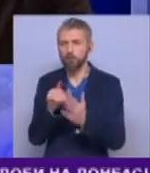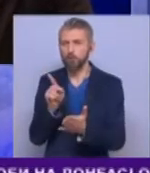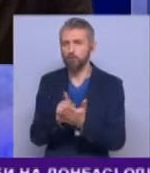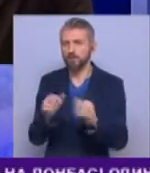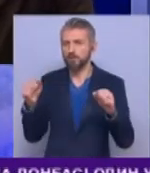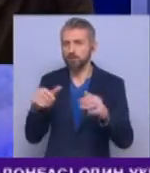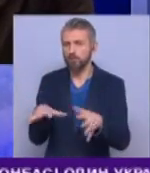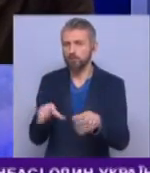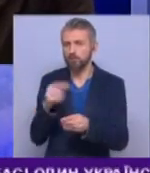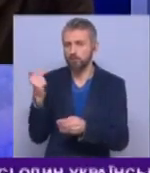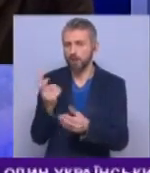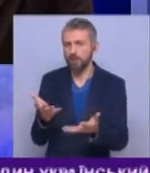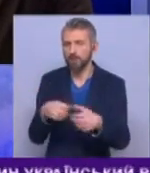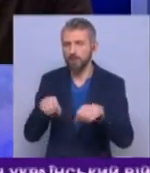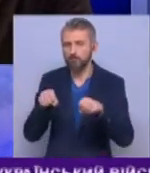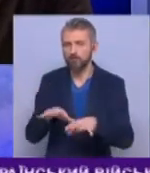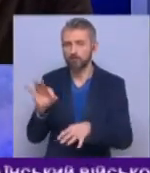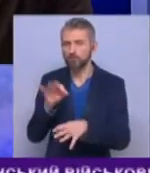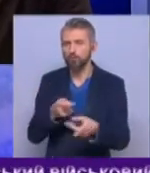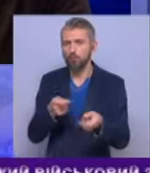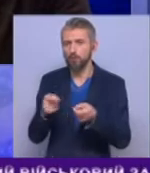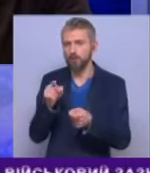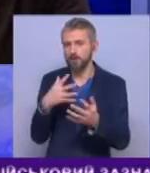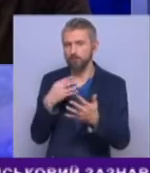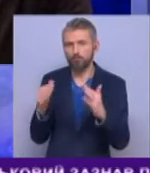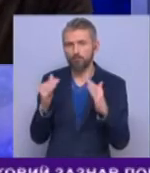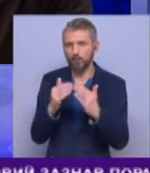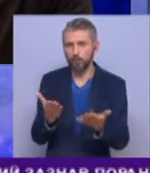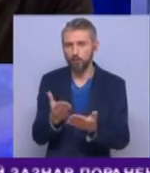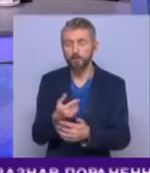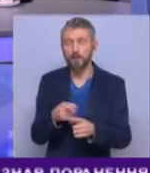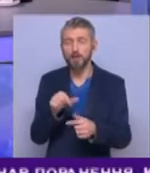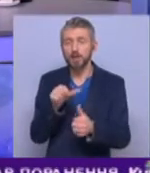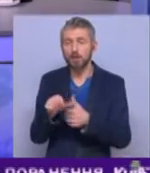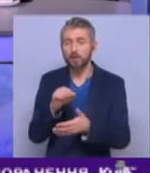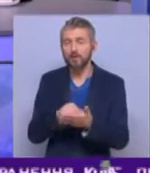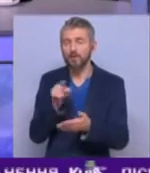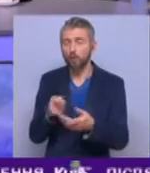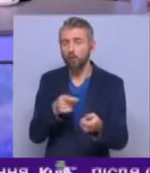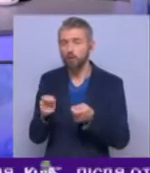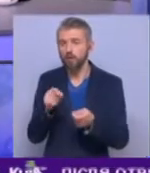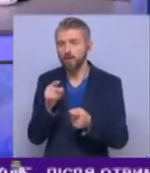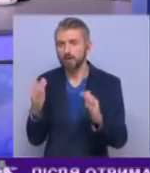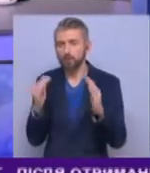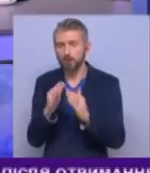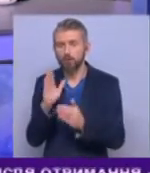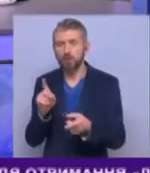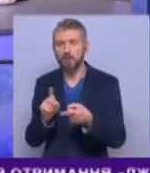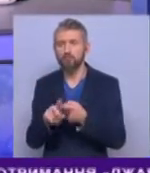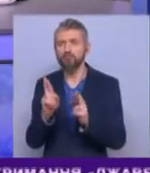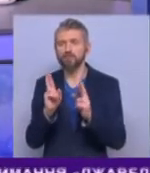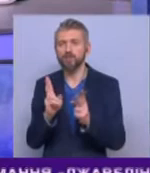зборами співвласників прийняти рішення щодо управління цим своїм будинком. І от саме від цього управління цим будинком залежить,